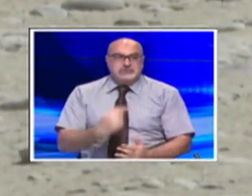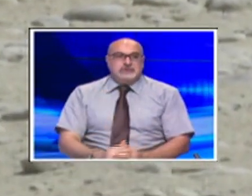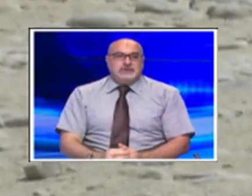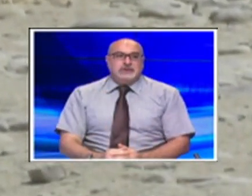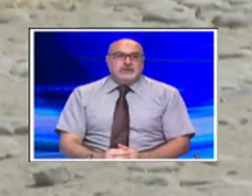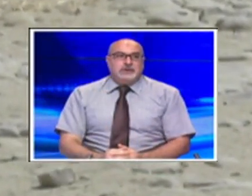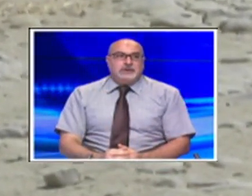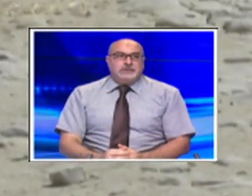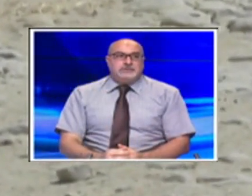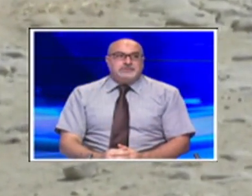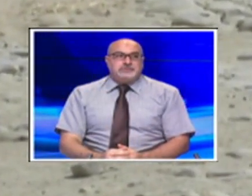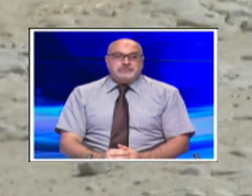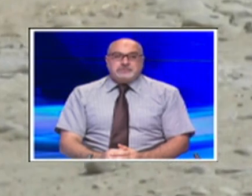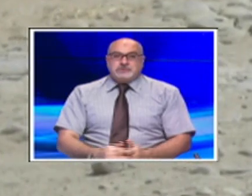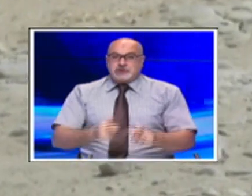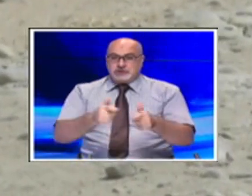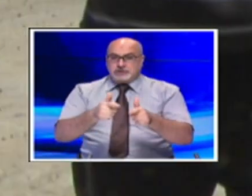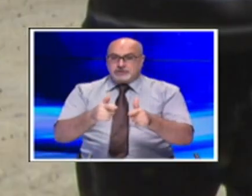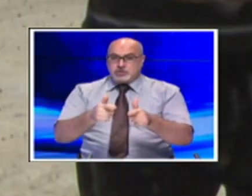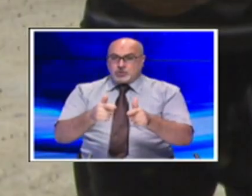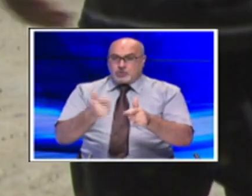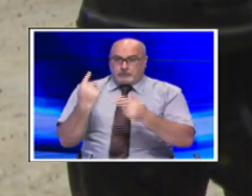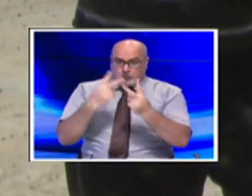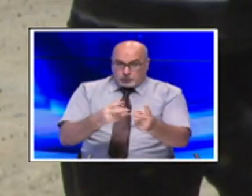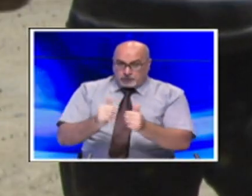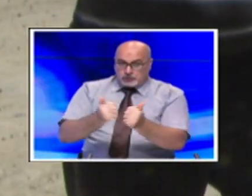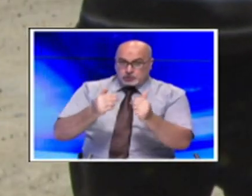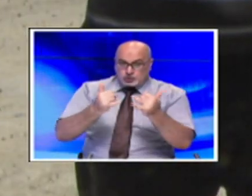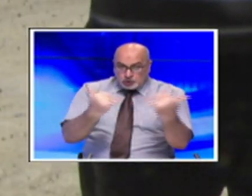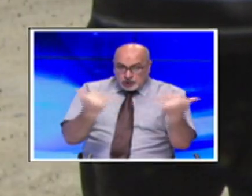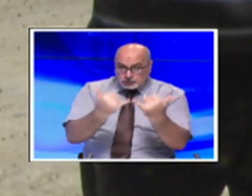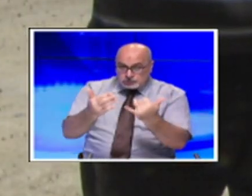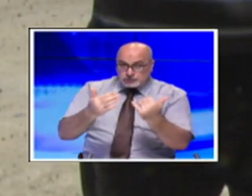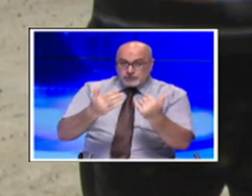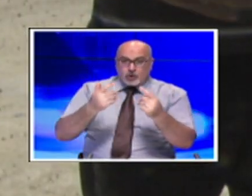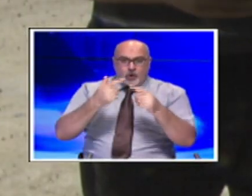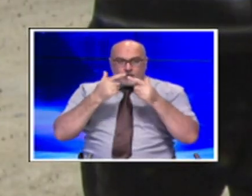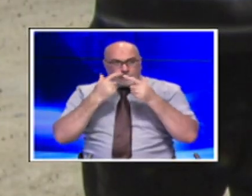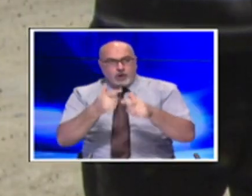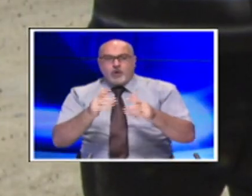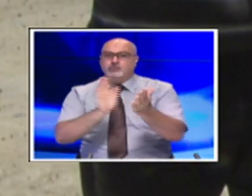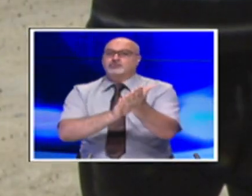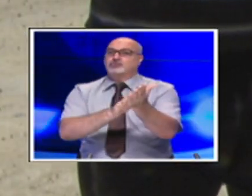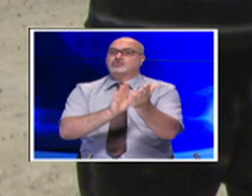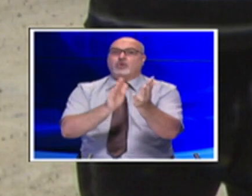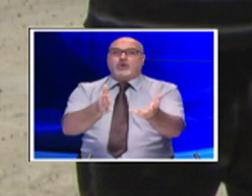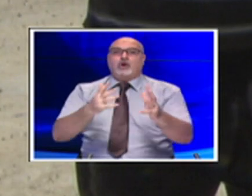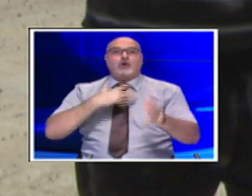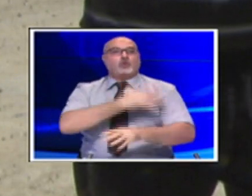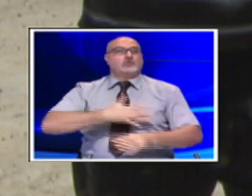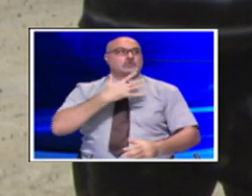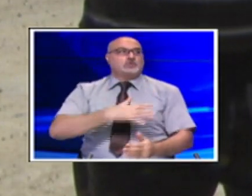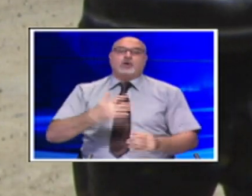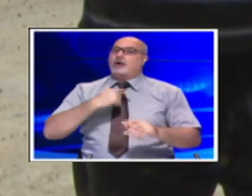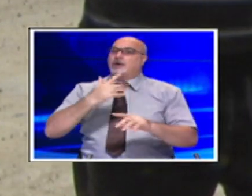جاب الصحافة التلفزيون العمومي جاي يفرحوا فينا هنا، فرحنا نسجغرتوا ينجروا فيها ويصوروا فيها بالبركة عليكم، فرحنا على كل حال والله إلا فرحنا.